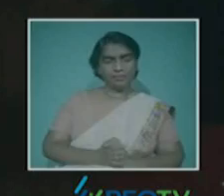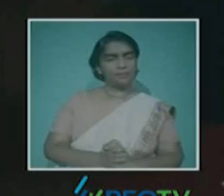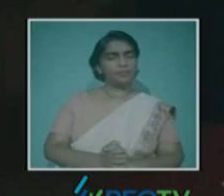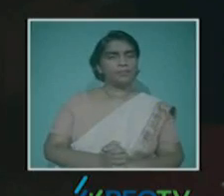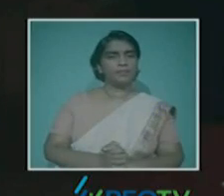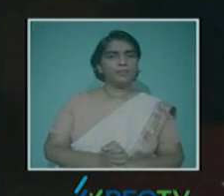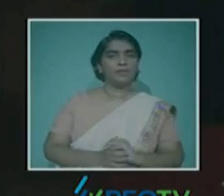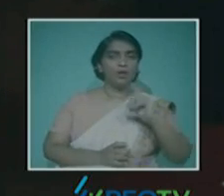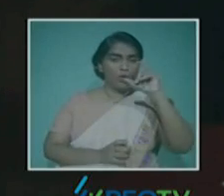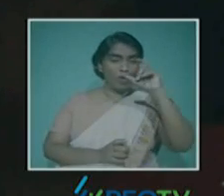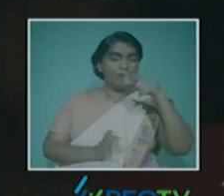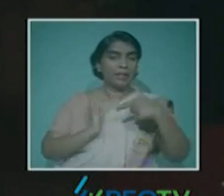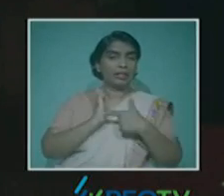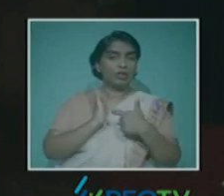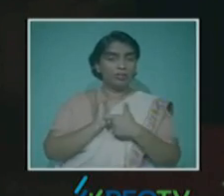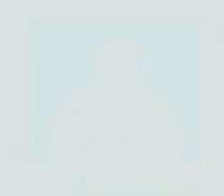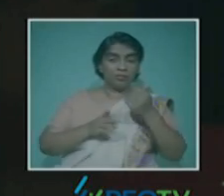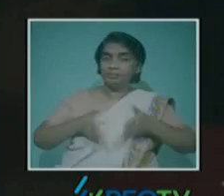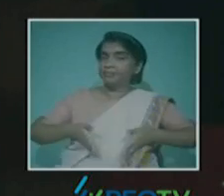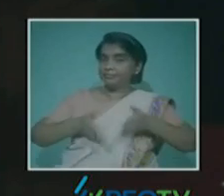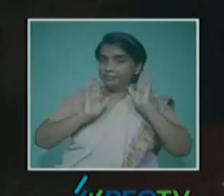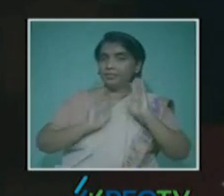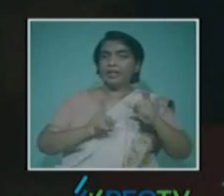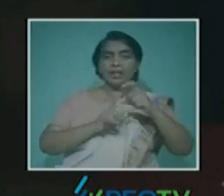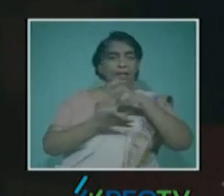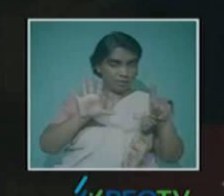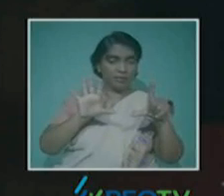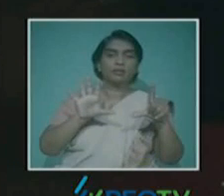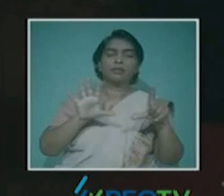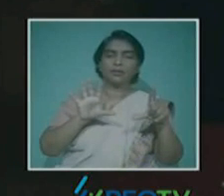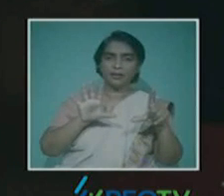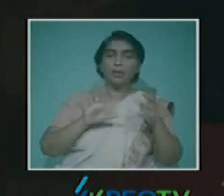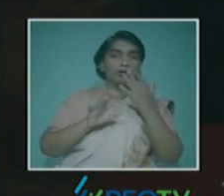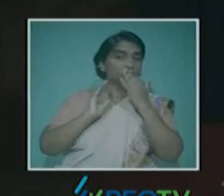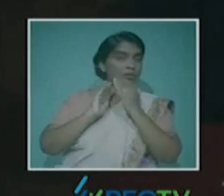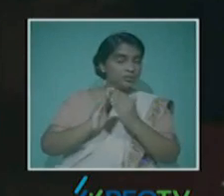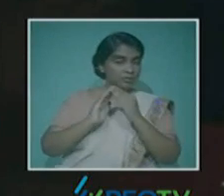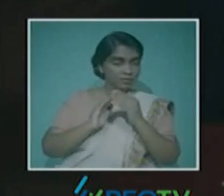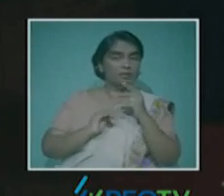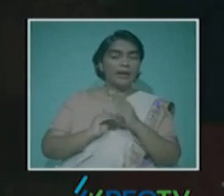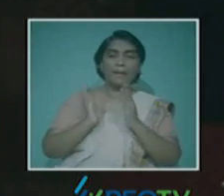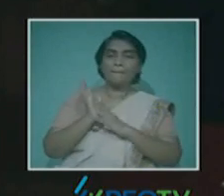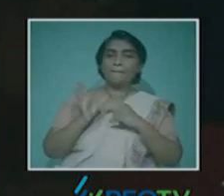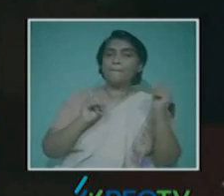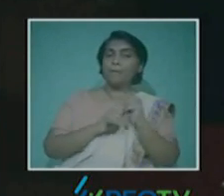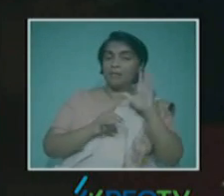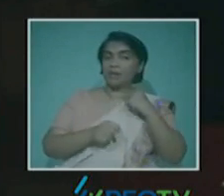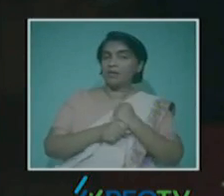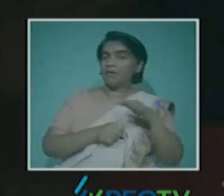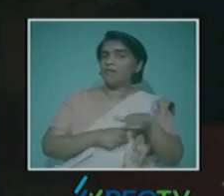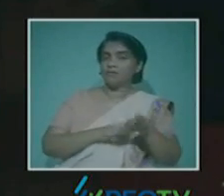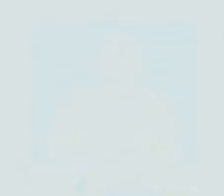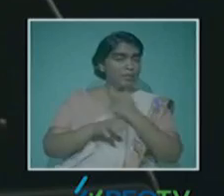ව්‍යාපෘතිය කොළඹ තිලකුණාමලයේ ආර්ථික කොරිඩෝවට අයත් දිස්ත්‍රික්ක 7ක් සඳහා පාසල් ෆැබ්‍රික් මැප් යන රජයේ ඉඩම්